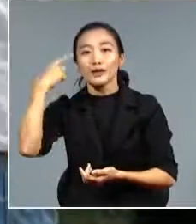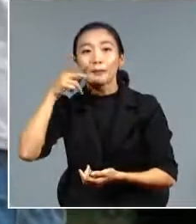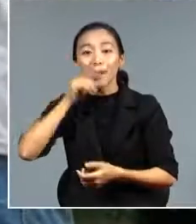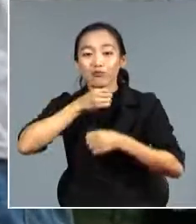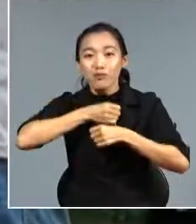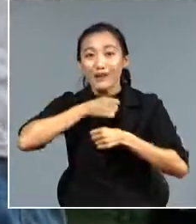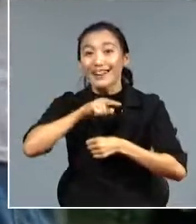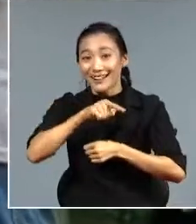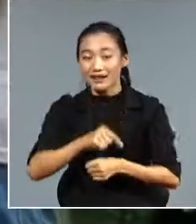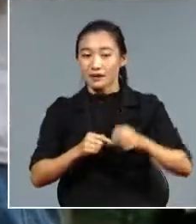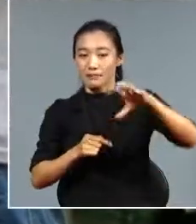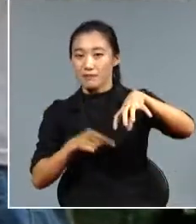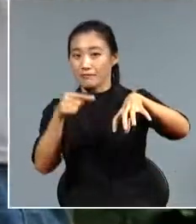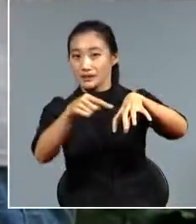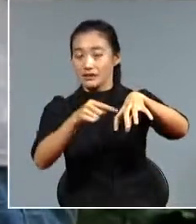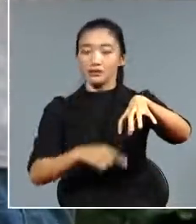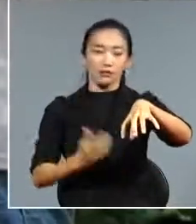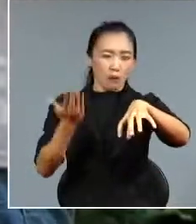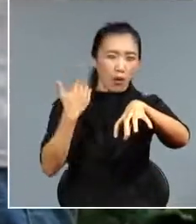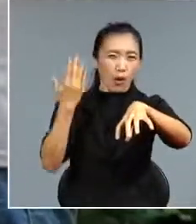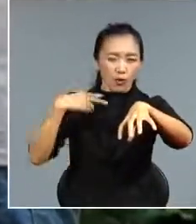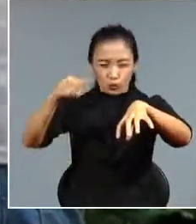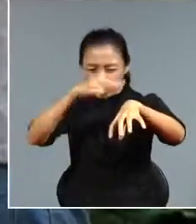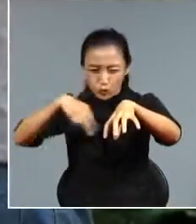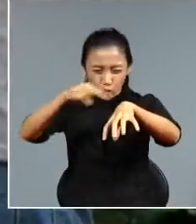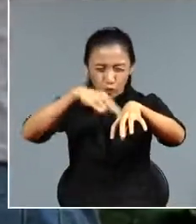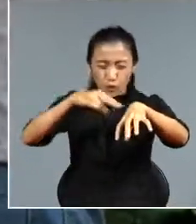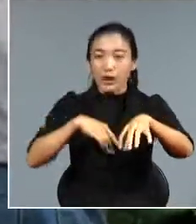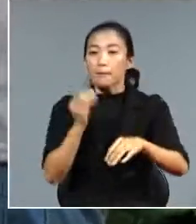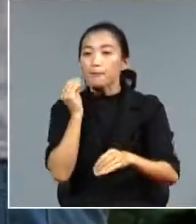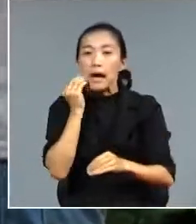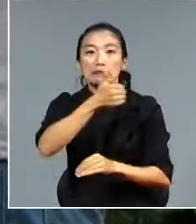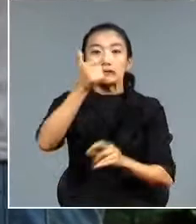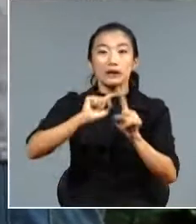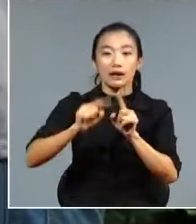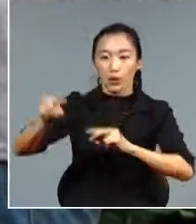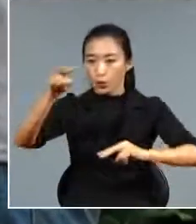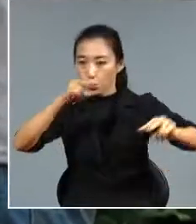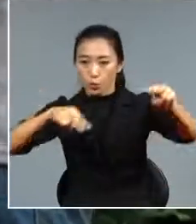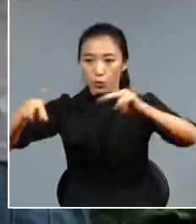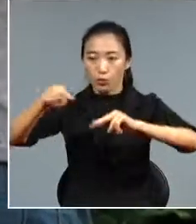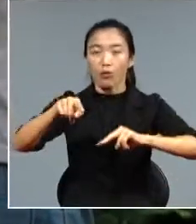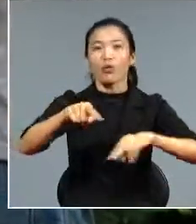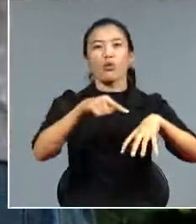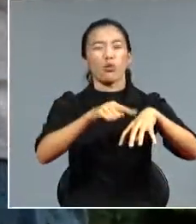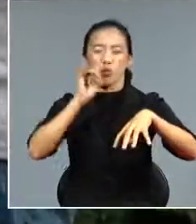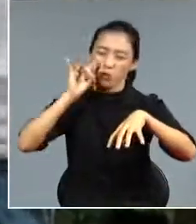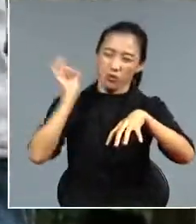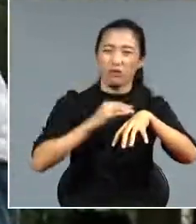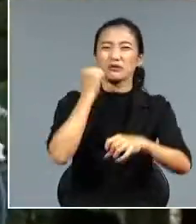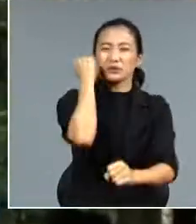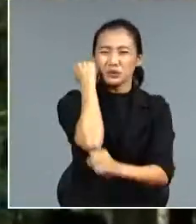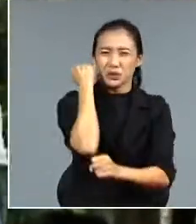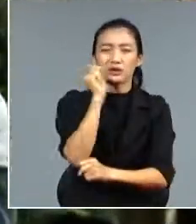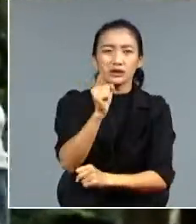าแกนเนี่ยนะครับจากการสำรวจแล้วเนี่ยเป็นบ้านที่ยากจนที่สุดในตำบลเคยร้องขอผ่านทางอำเภอไปยังจังหวัดเพื่อให้เข้ามาช่ว